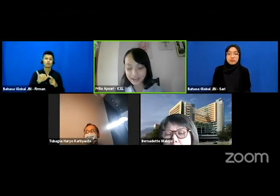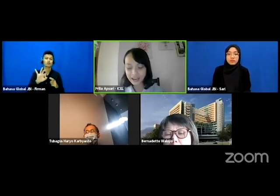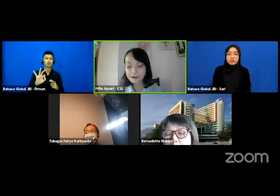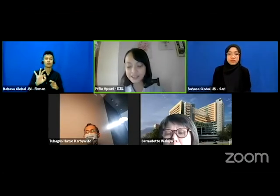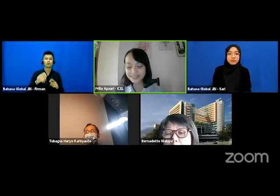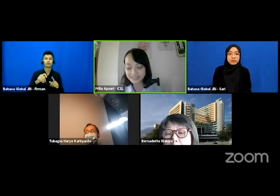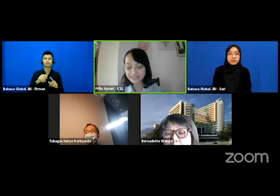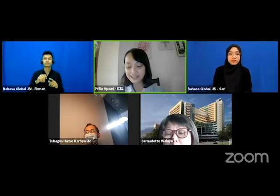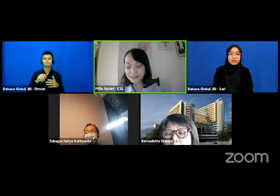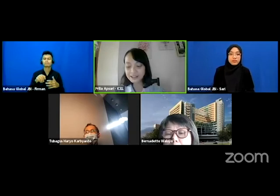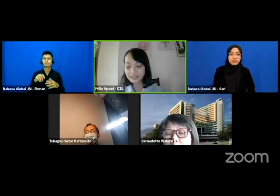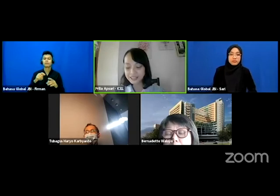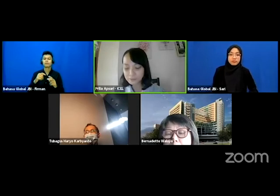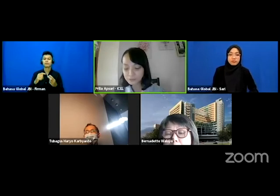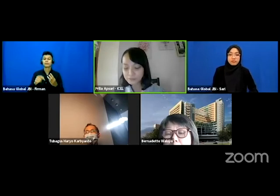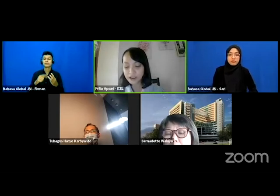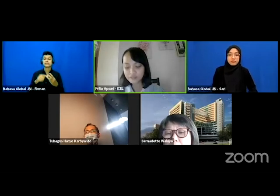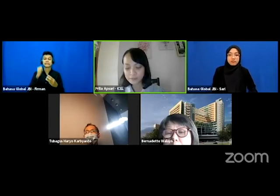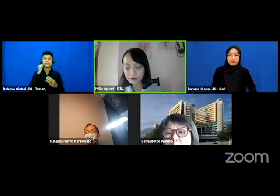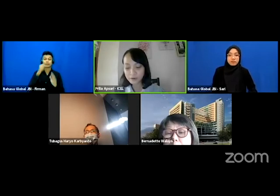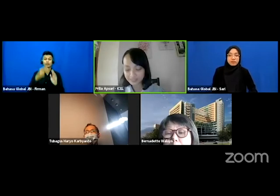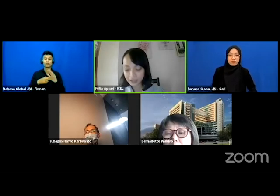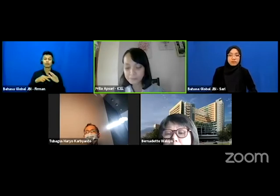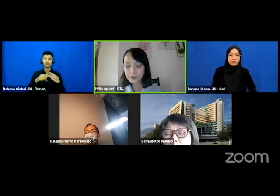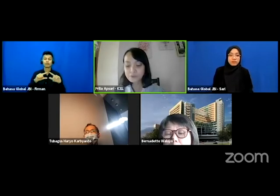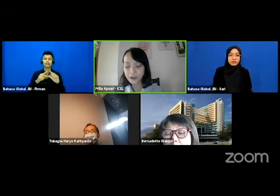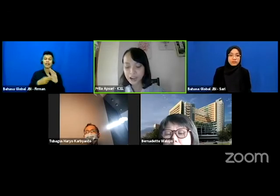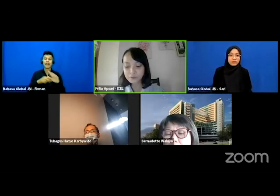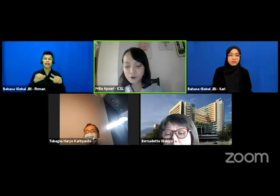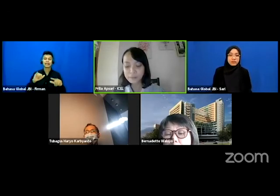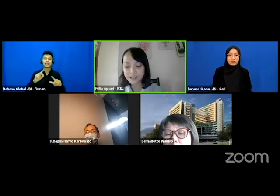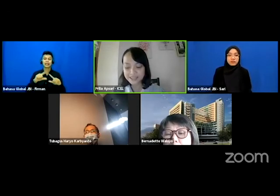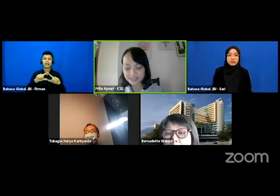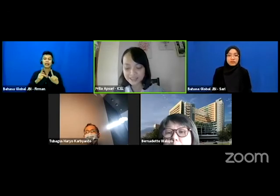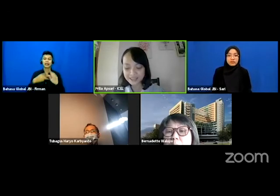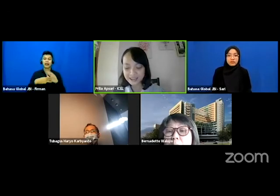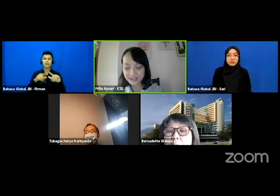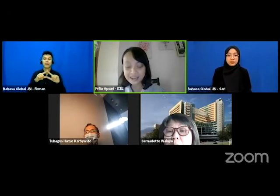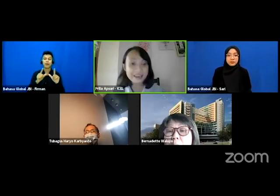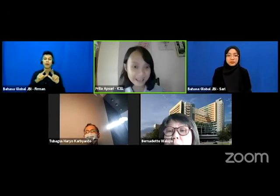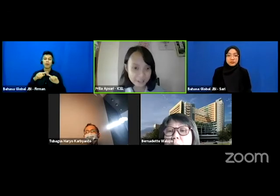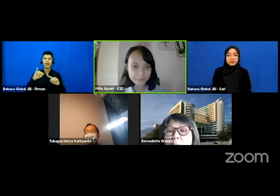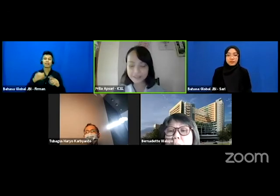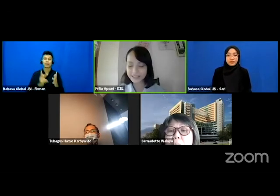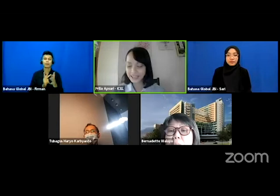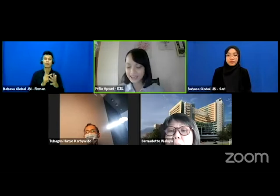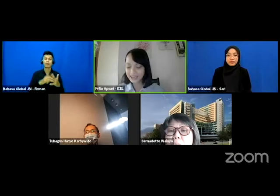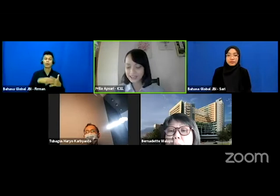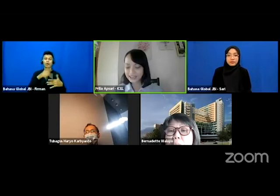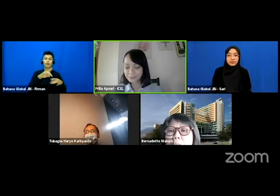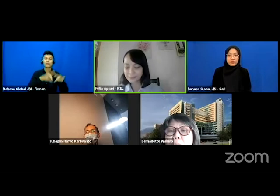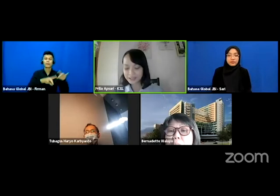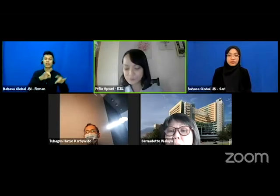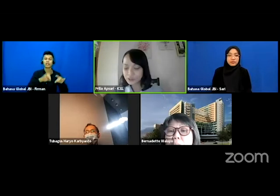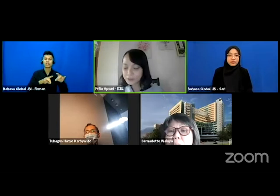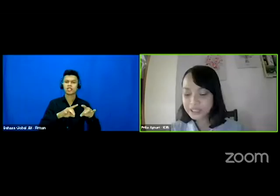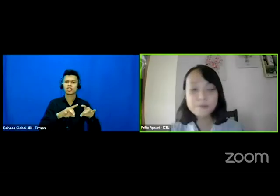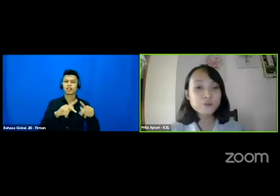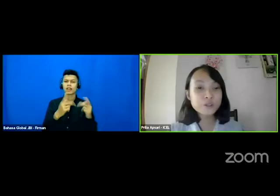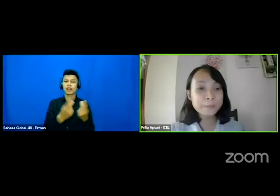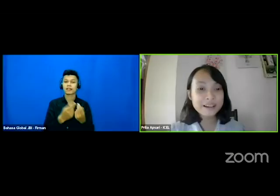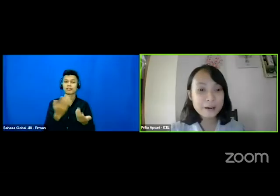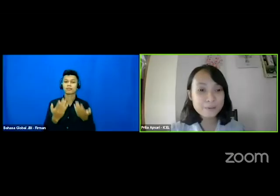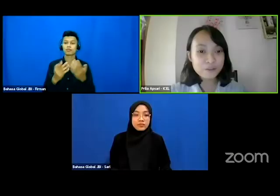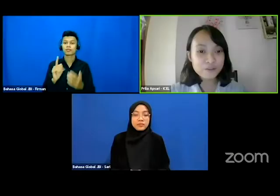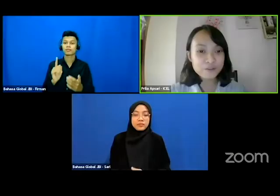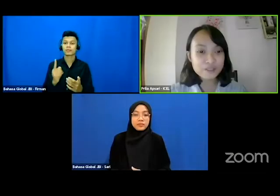ibu Nani khawatir yang buruk Maaf Rahmawati Yogya merupakan program Manager Clash eh kepada mungkin